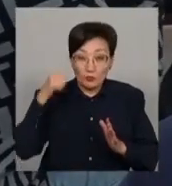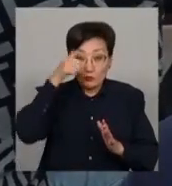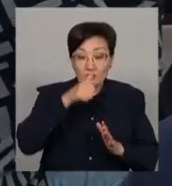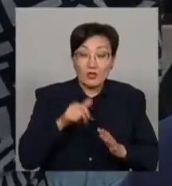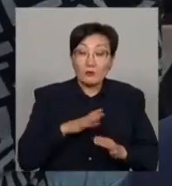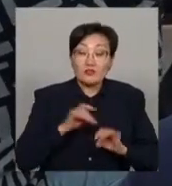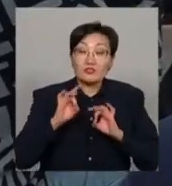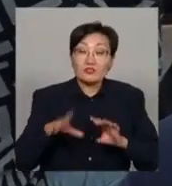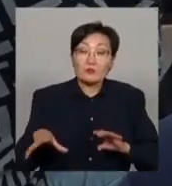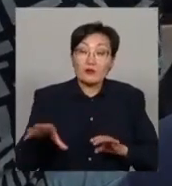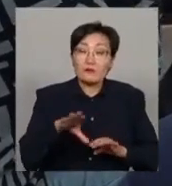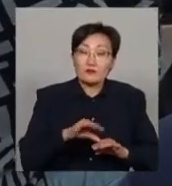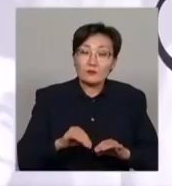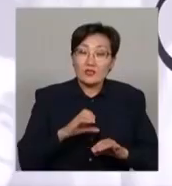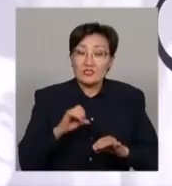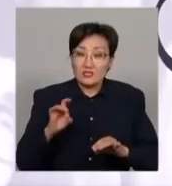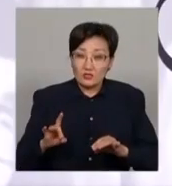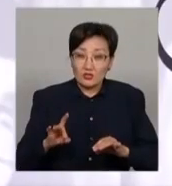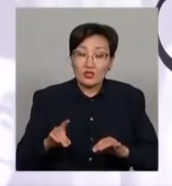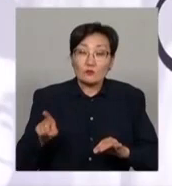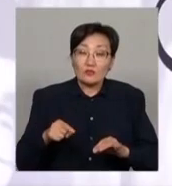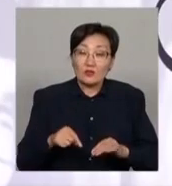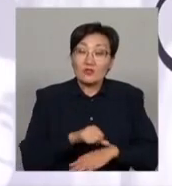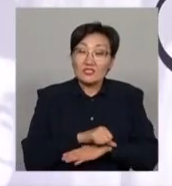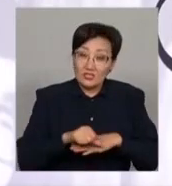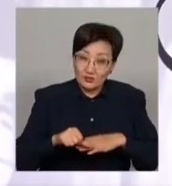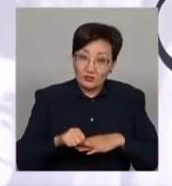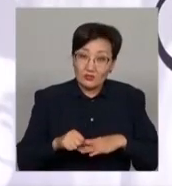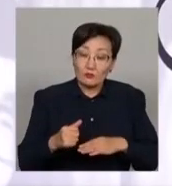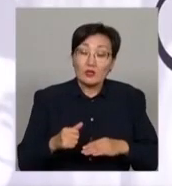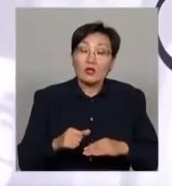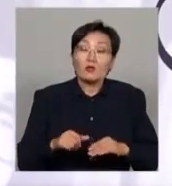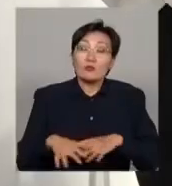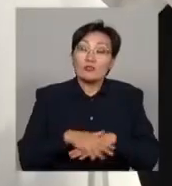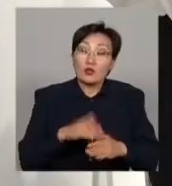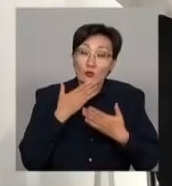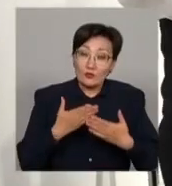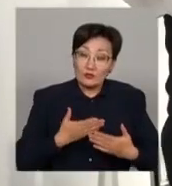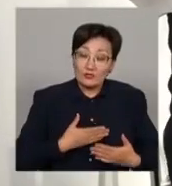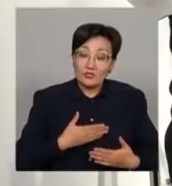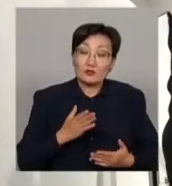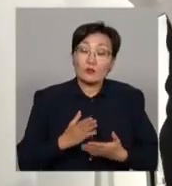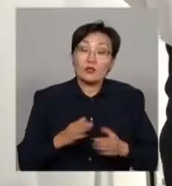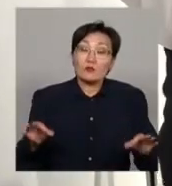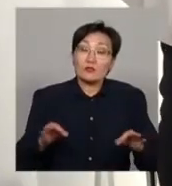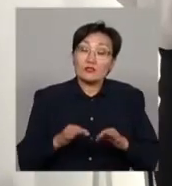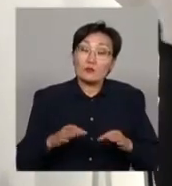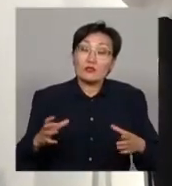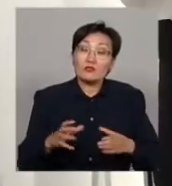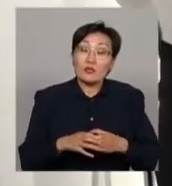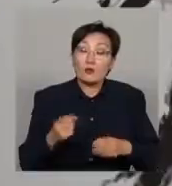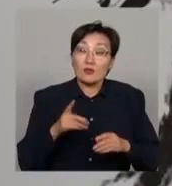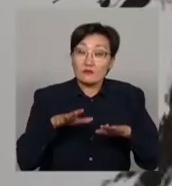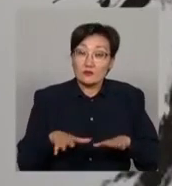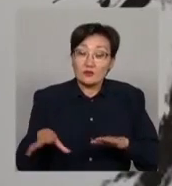и были известны во всем Советском Союзе и даже за его пределами. Они стали народными любимцами. Песни ансамбля завоевали первые